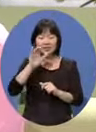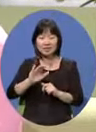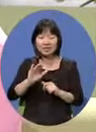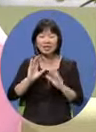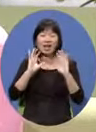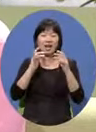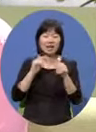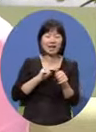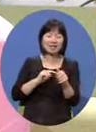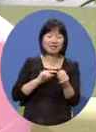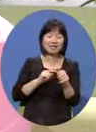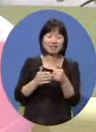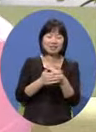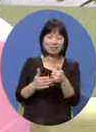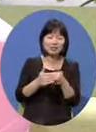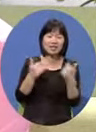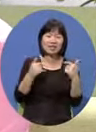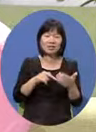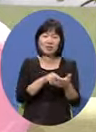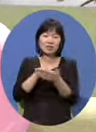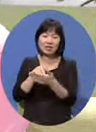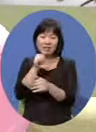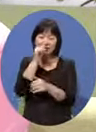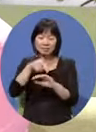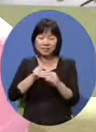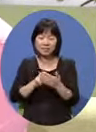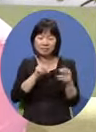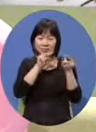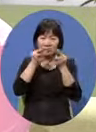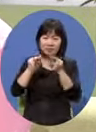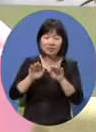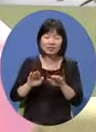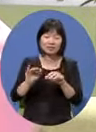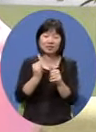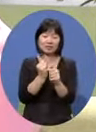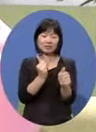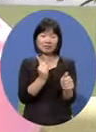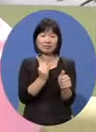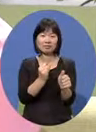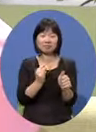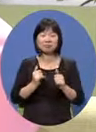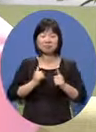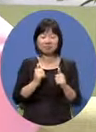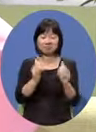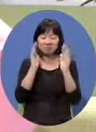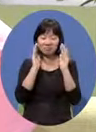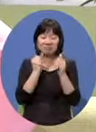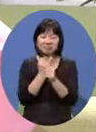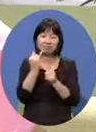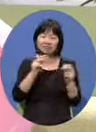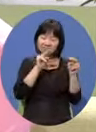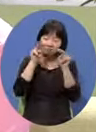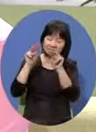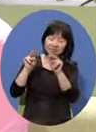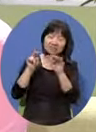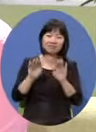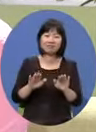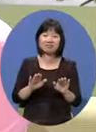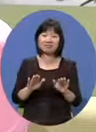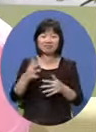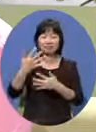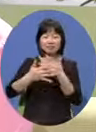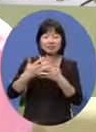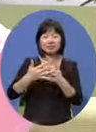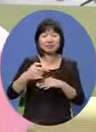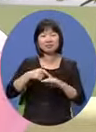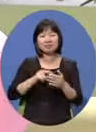아이들에 치여서 네. 늘 서로가 외로워하는 그 마음을 보니까 특히 남편분이 이렇게 열심히 공부하는 아내 바라보는 그 화면이